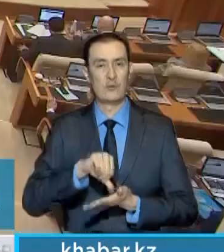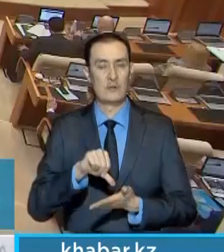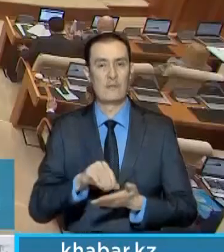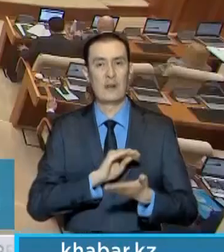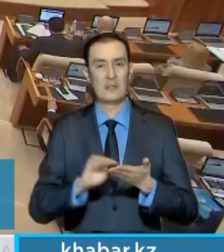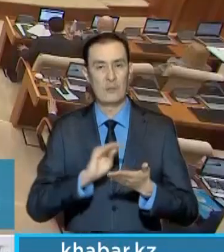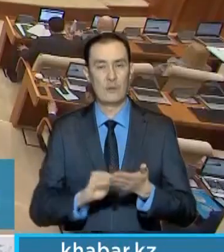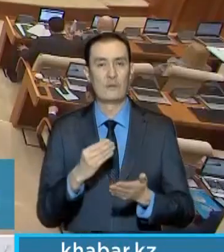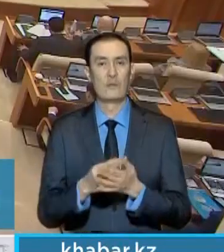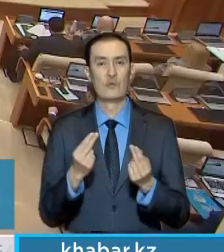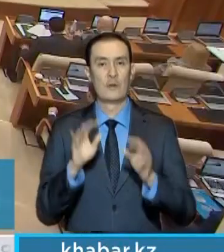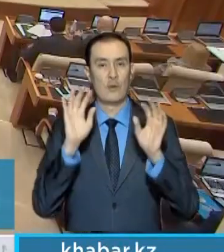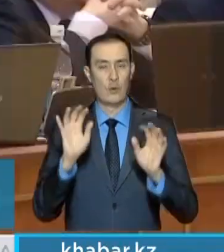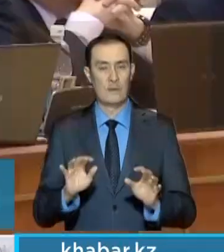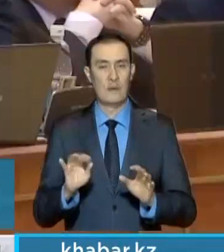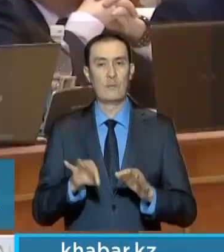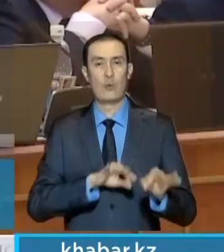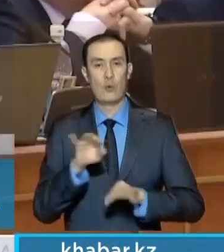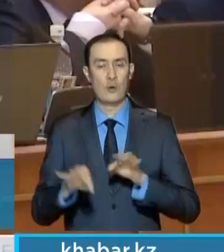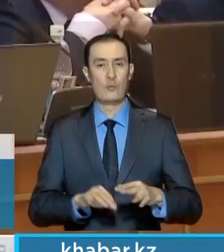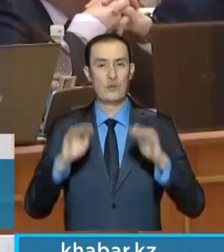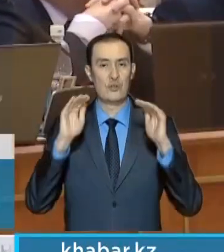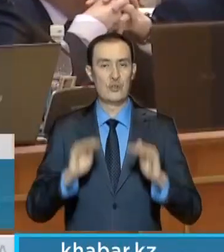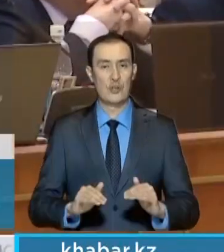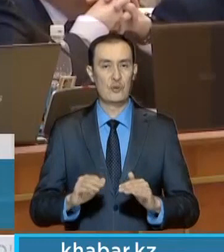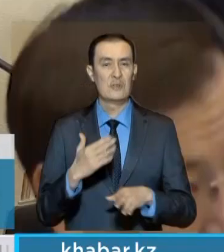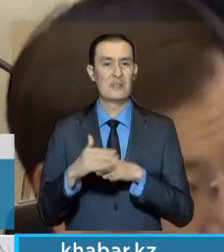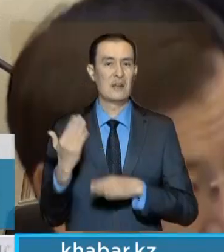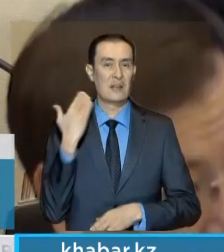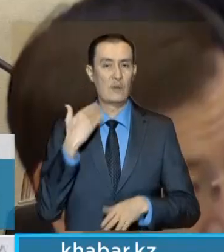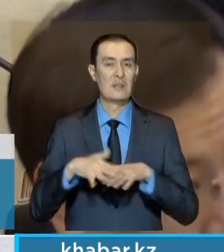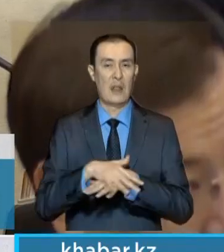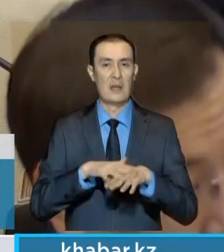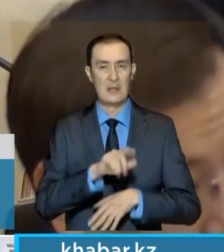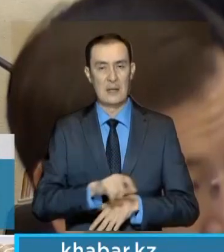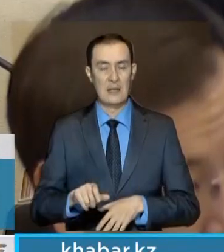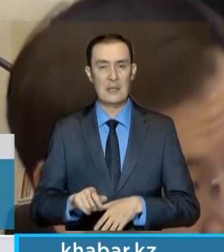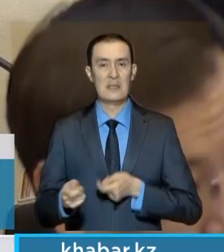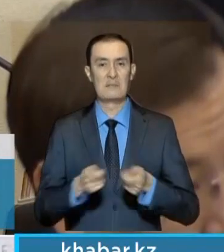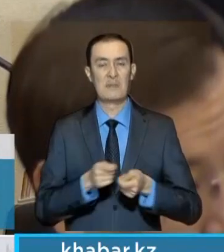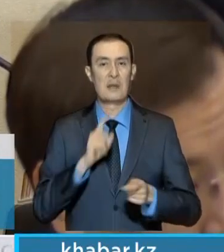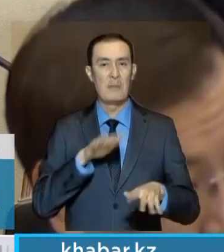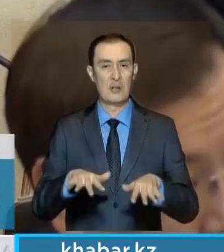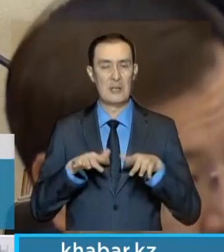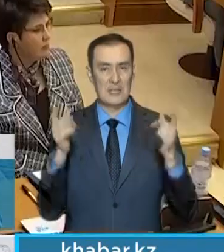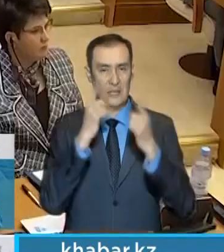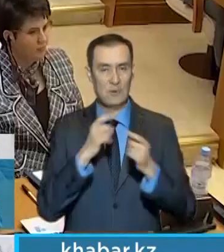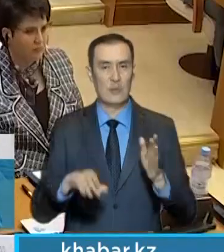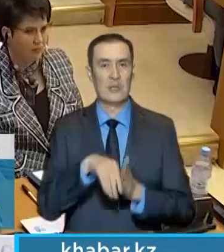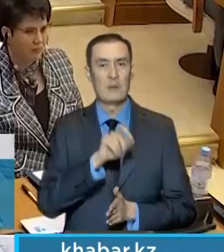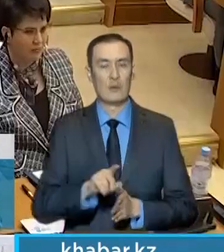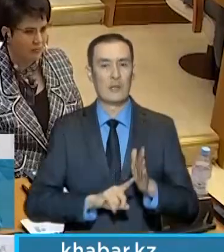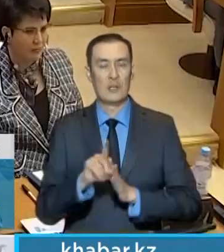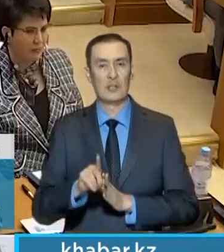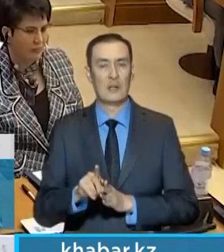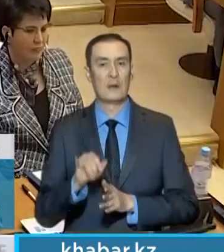разработке бюджетного кодекса и занимаются проектами по снижению закредитованности населения спикер мажилиса также отметил Что депутаты начали